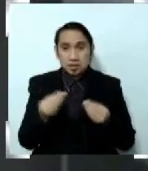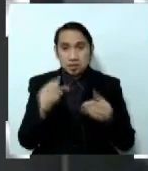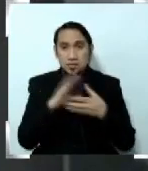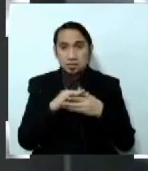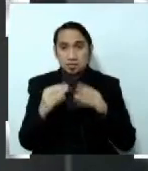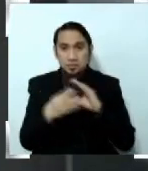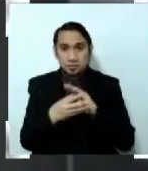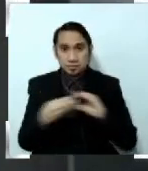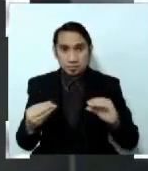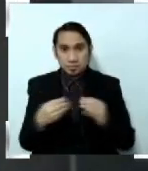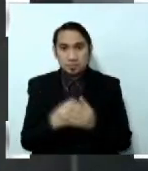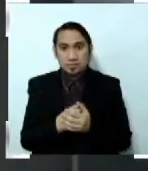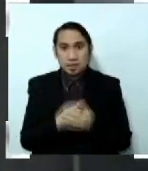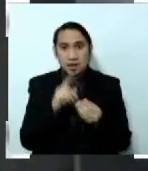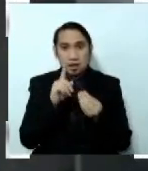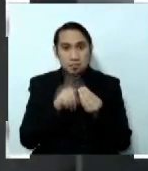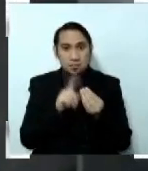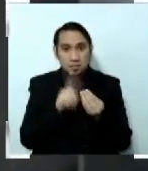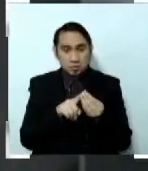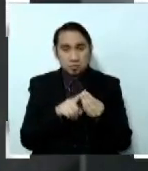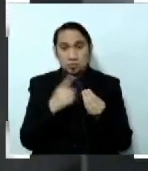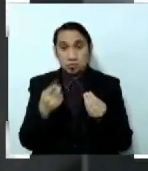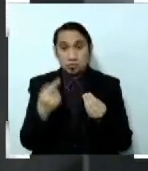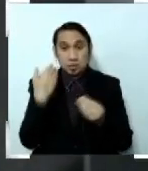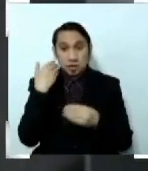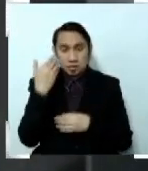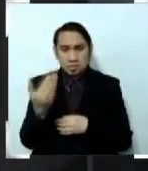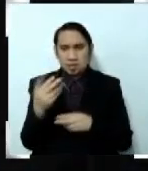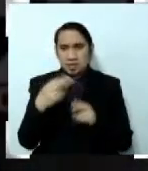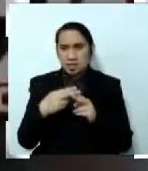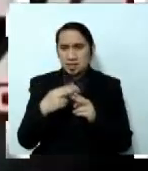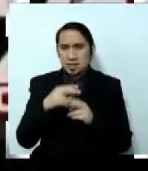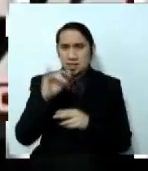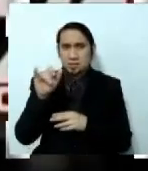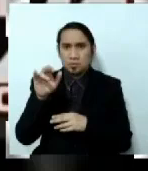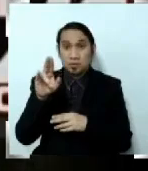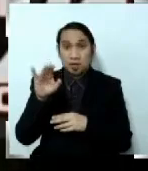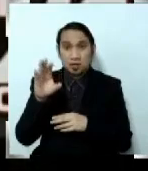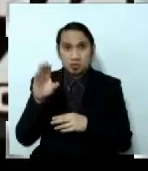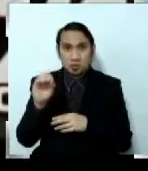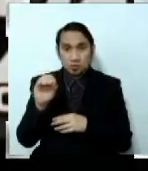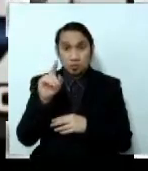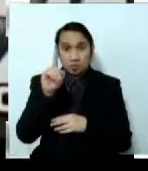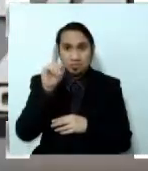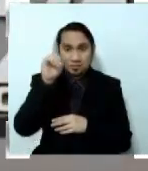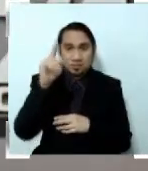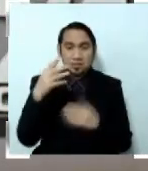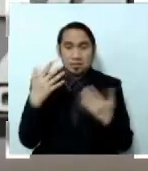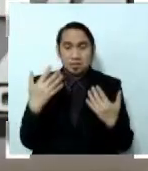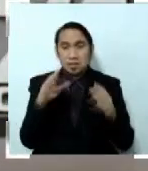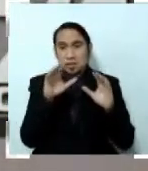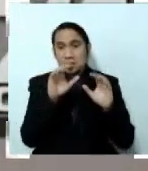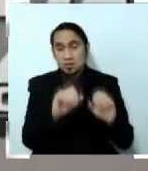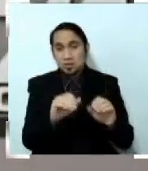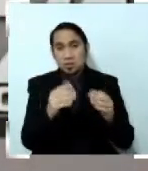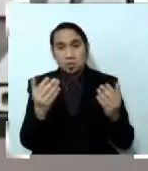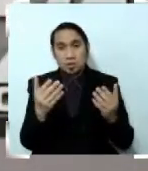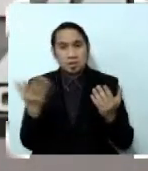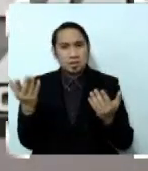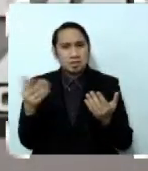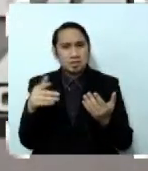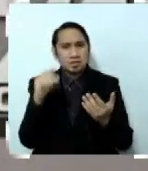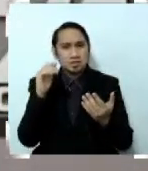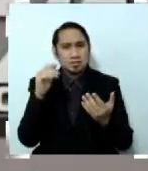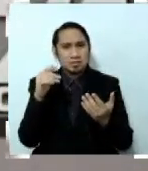noon kaugnay sa pagkamatay ni Horacio Atio Castillo. Nadakip siya sa isang townhouse kinabukasan at